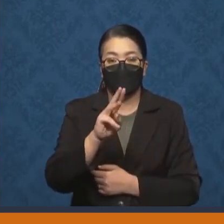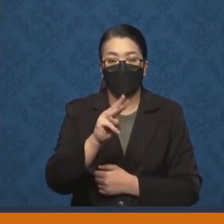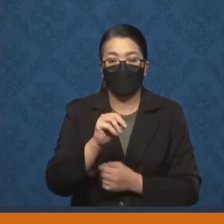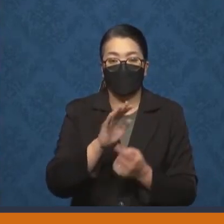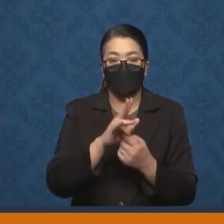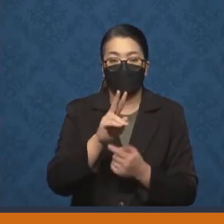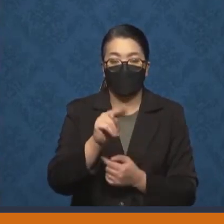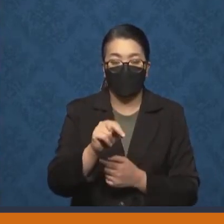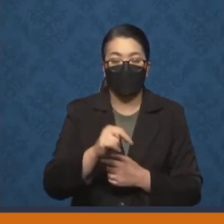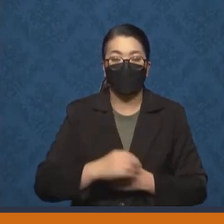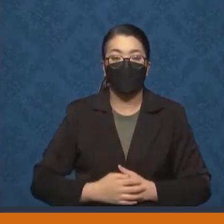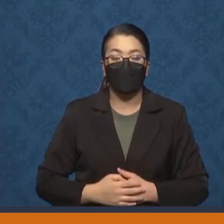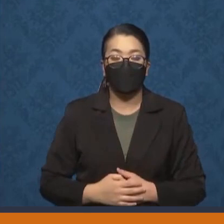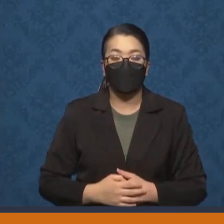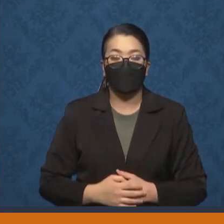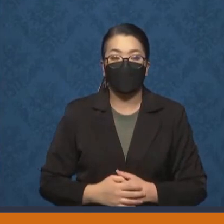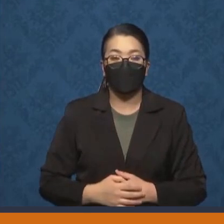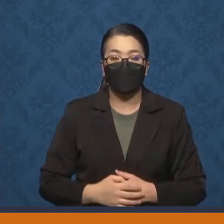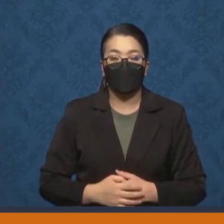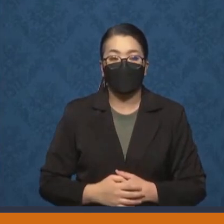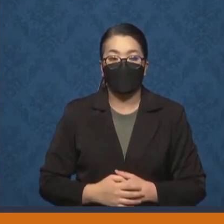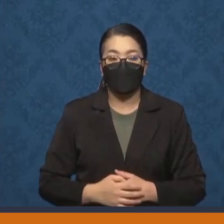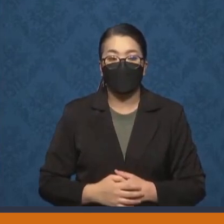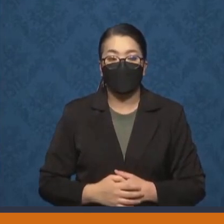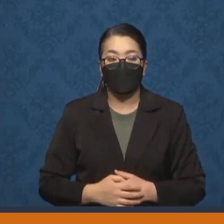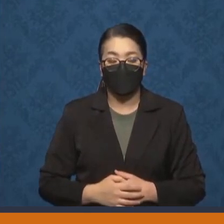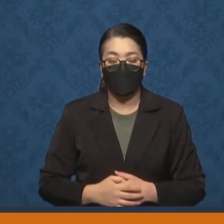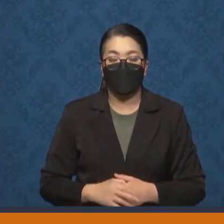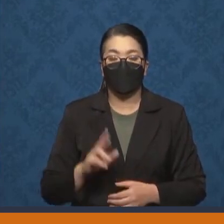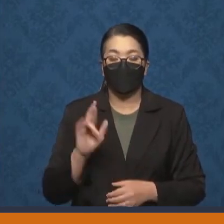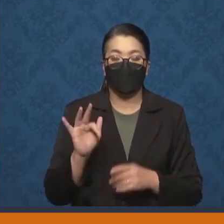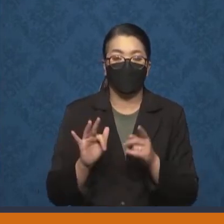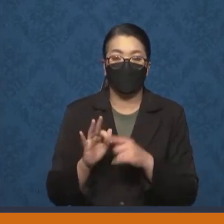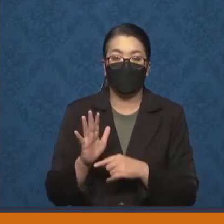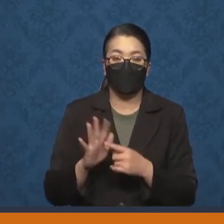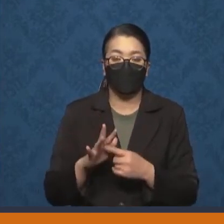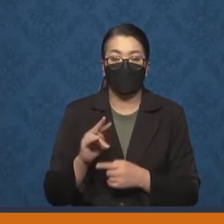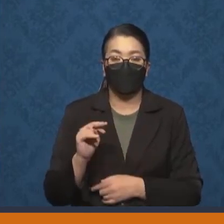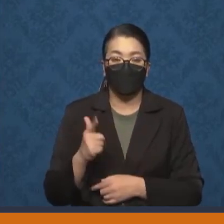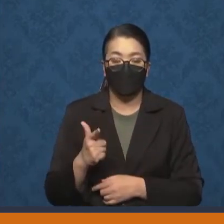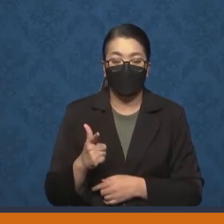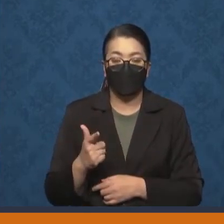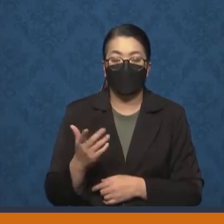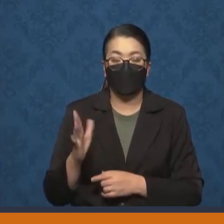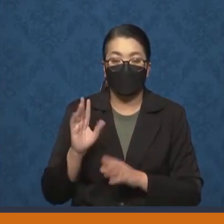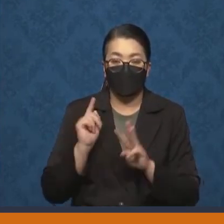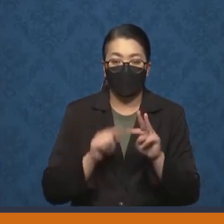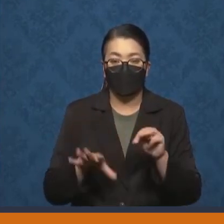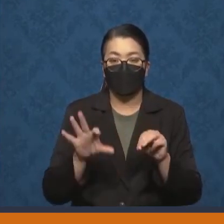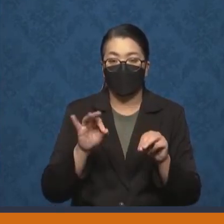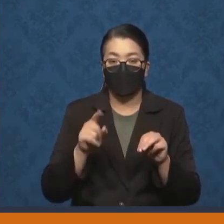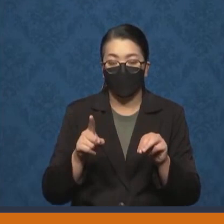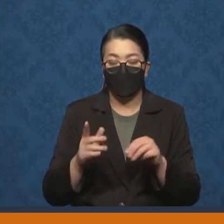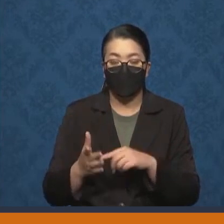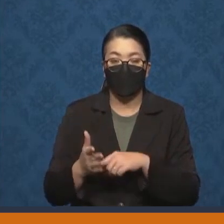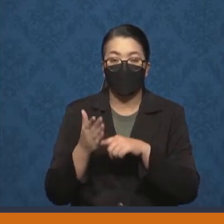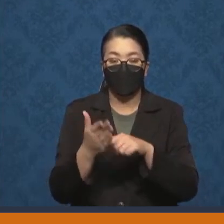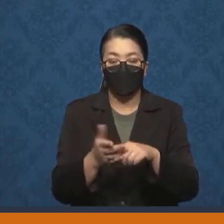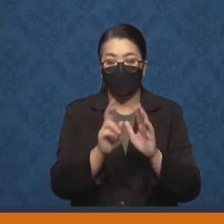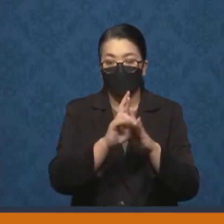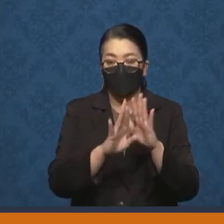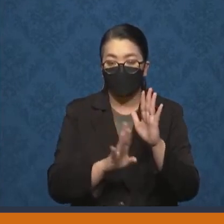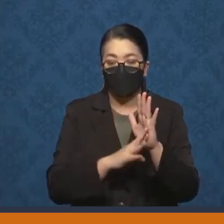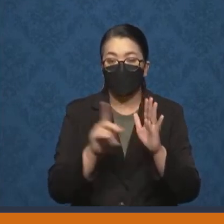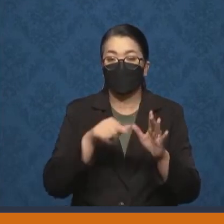านครับตามร่างกรรมธิการที่ได้เสนอเข้าสู่สภามาในมาตรา91นี้เป็นระบบเลือกตั้